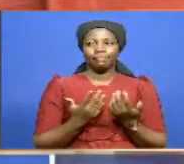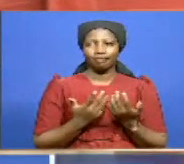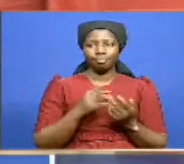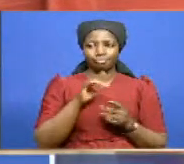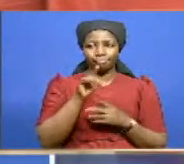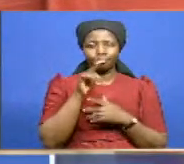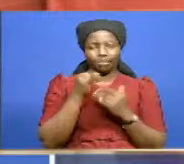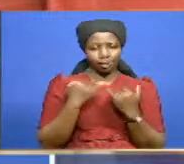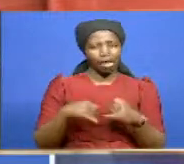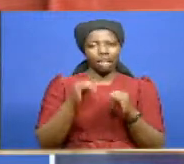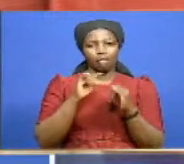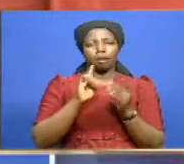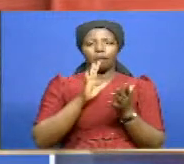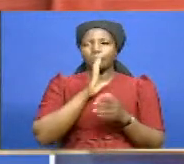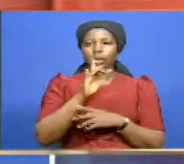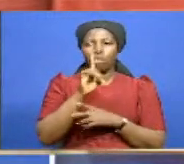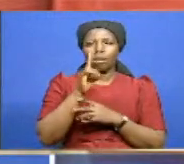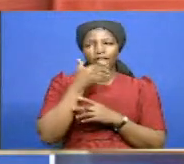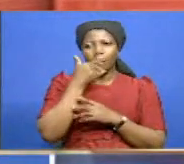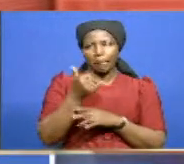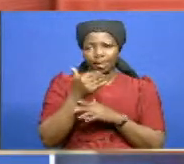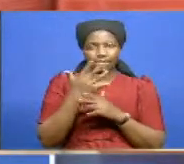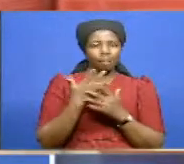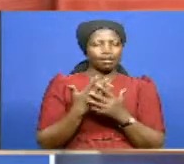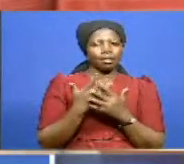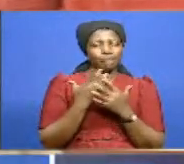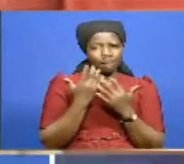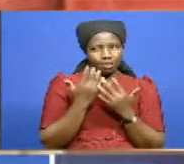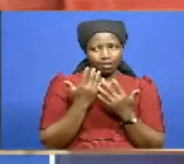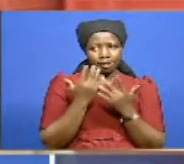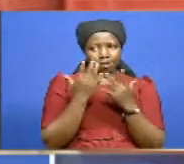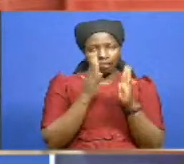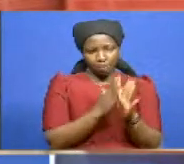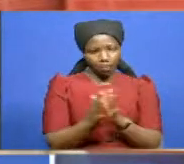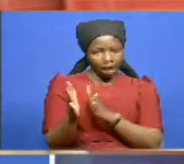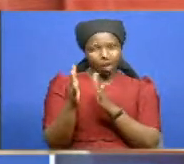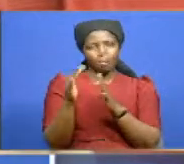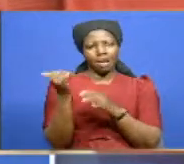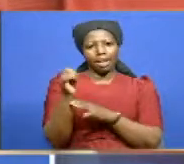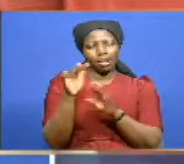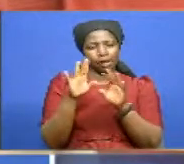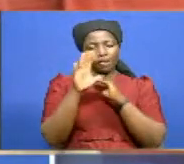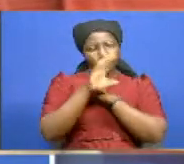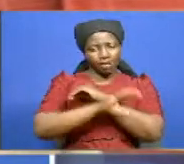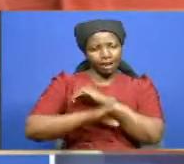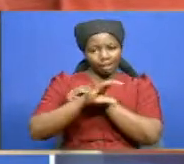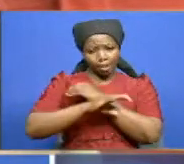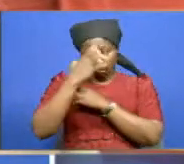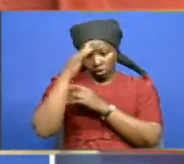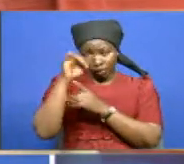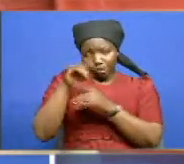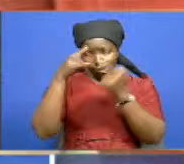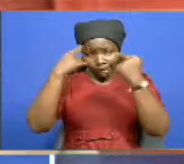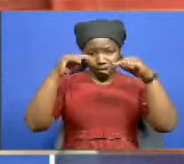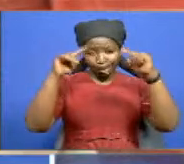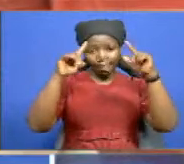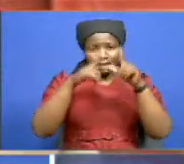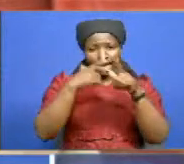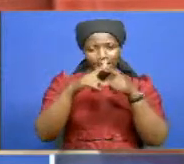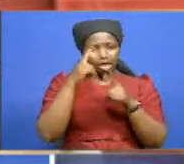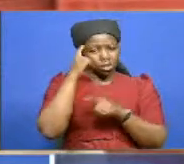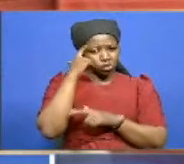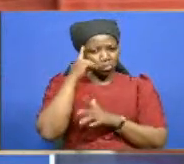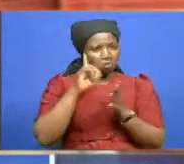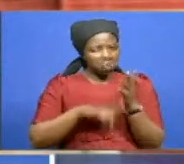best ever organized by any country. Because of this kind of a success, then it was thought, why